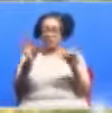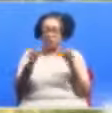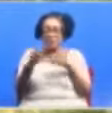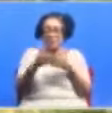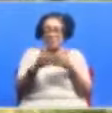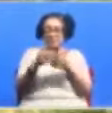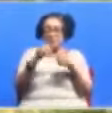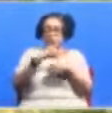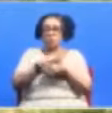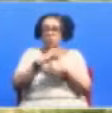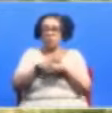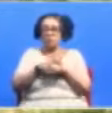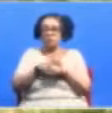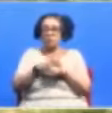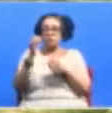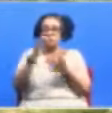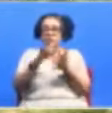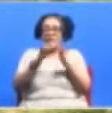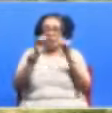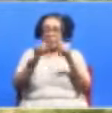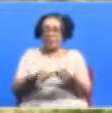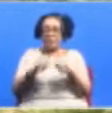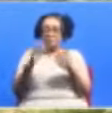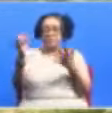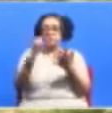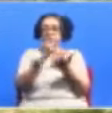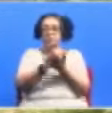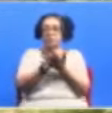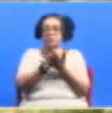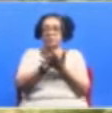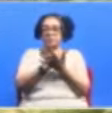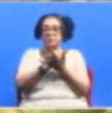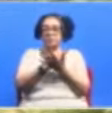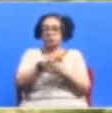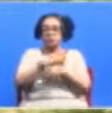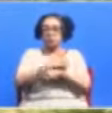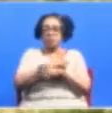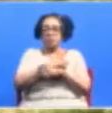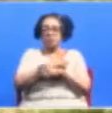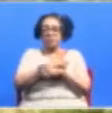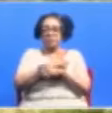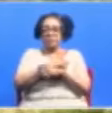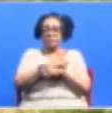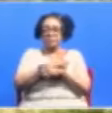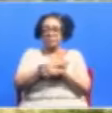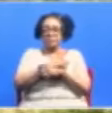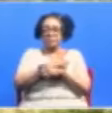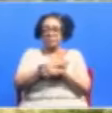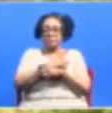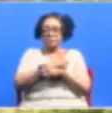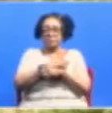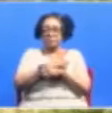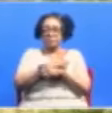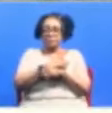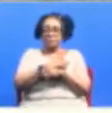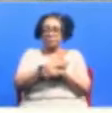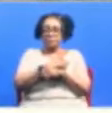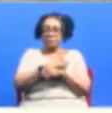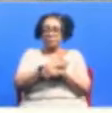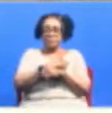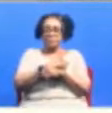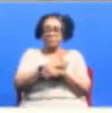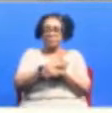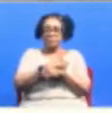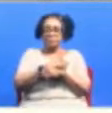of the nearby schools. Ndio wale watoto waweze kuwa enrolled katika mashule kulingana na the needs that